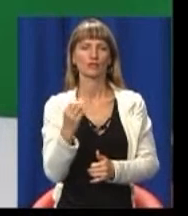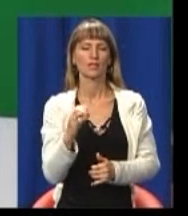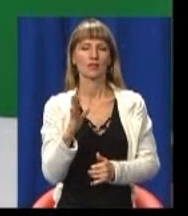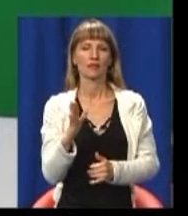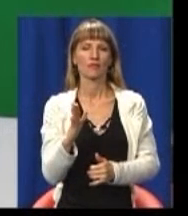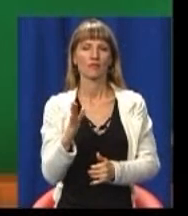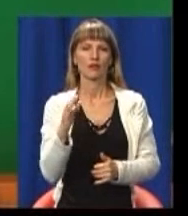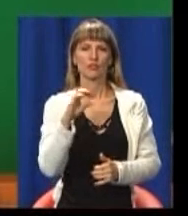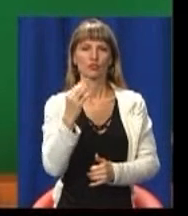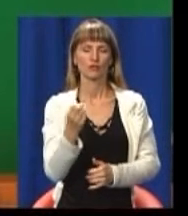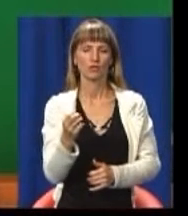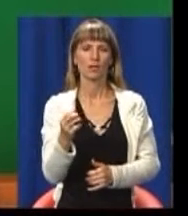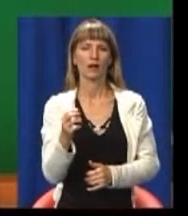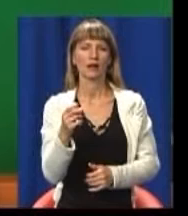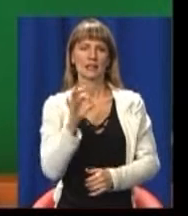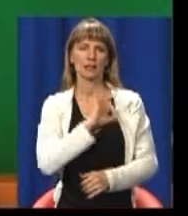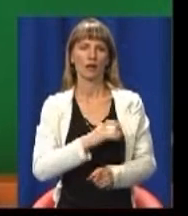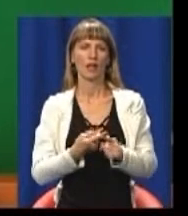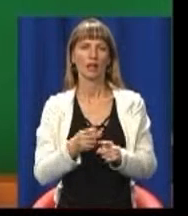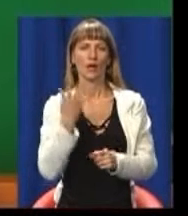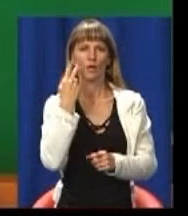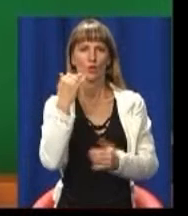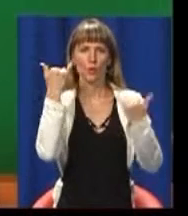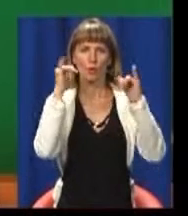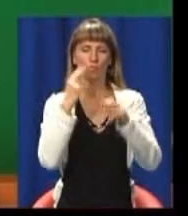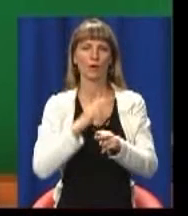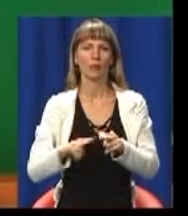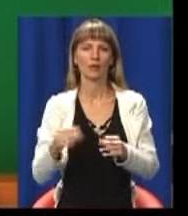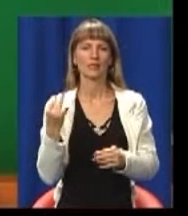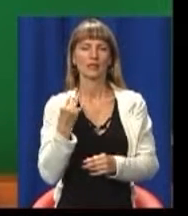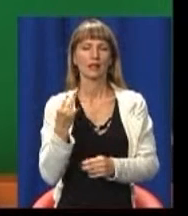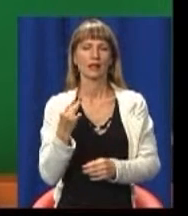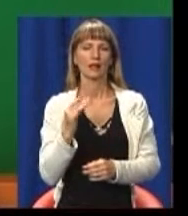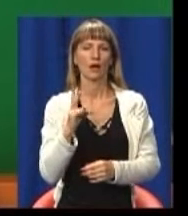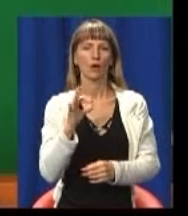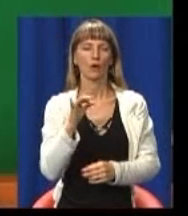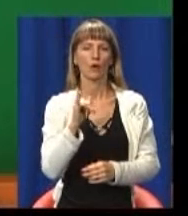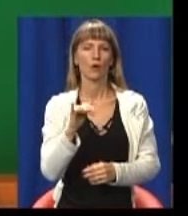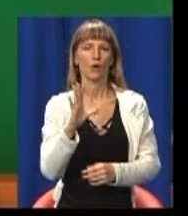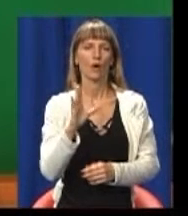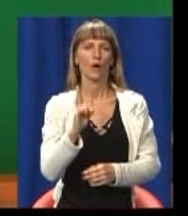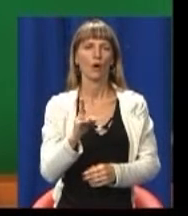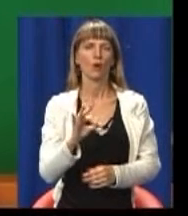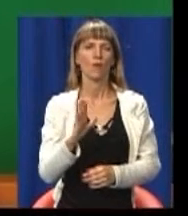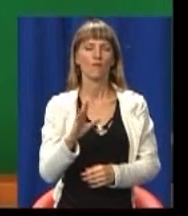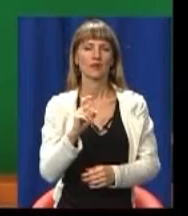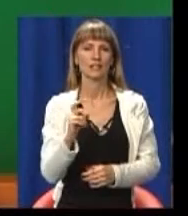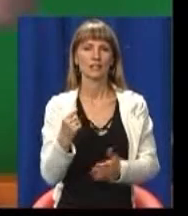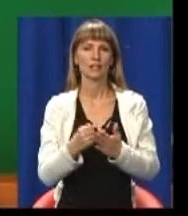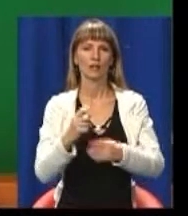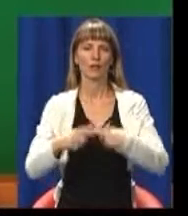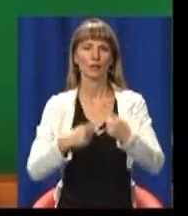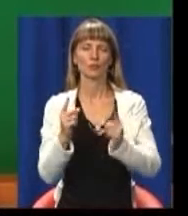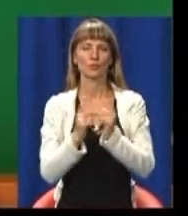пошуку вкраденої корови. Ось така вона цікава cow. В множині корови будуть cows. До наступних